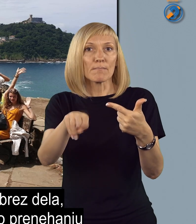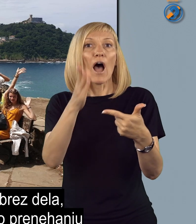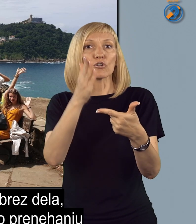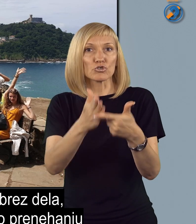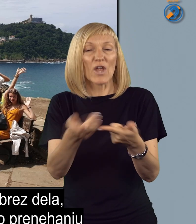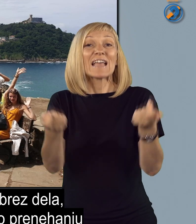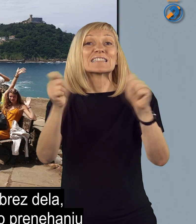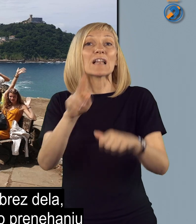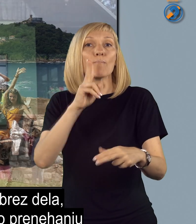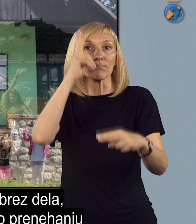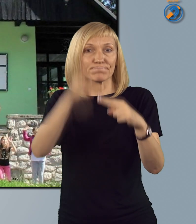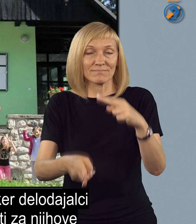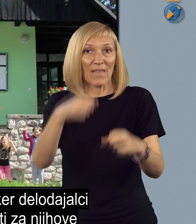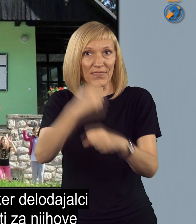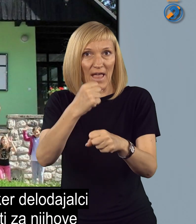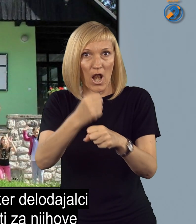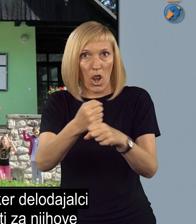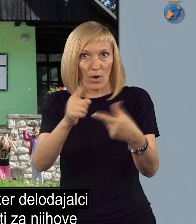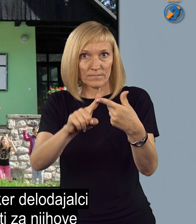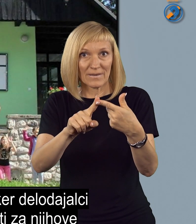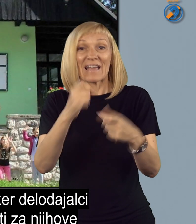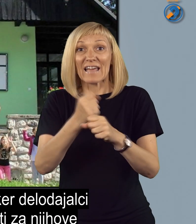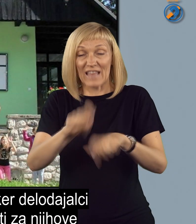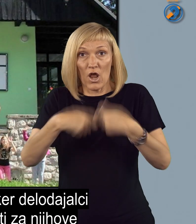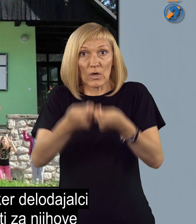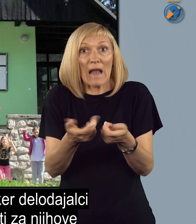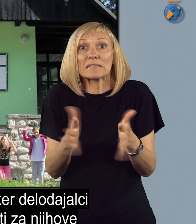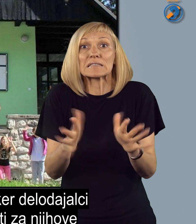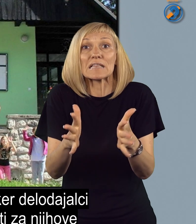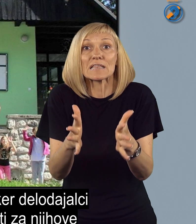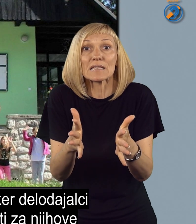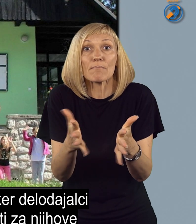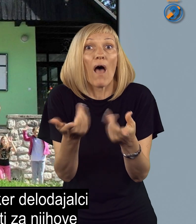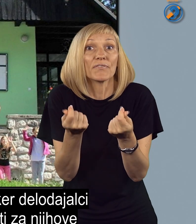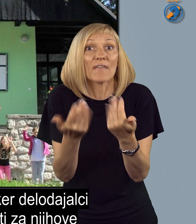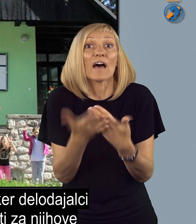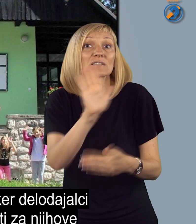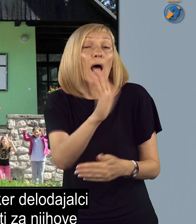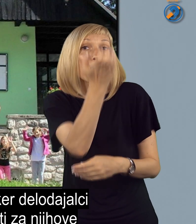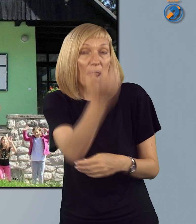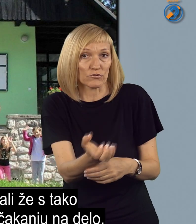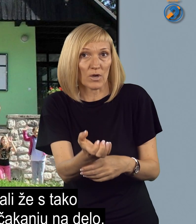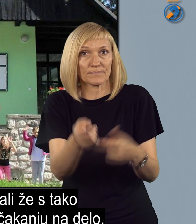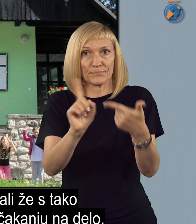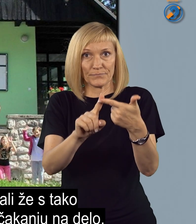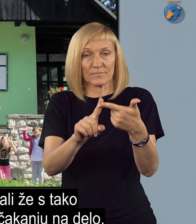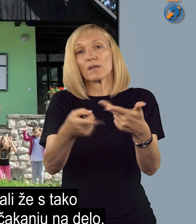že sklepe o prenehanju delovnega razmerja, ker delodajalci niso imeli od kod vzeti za njihove